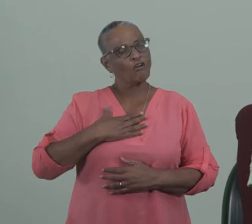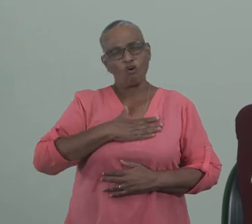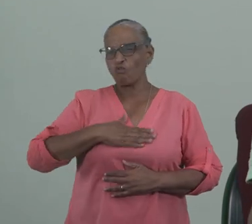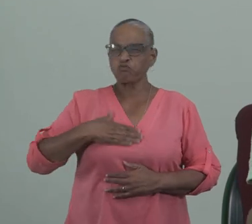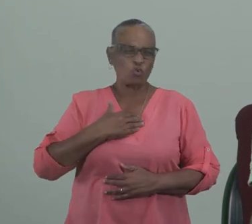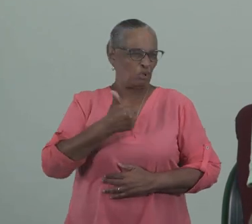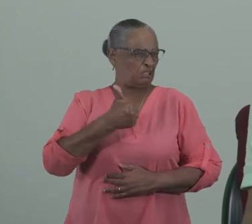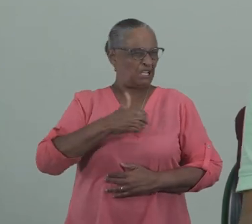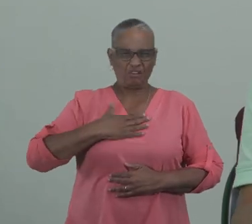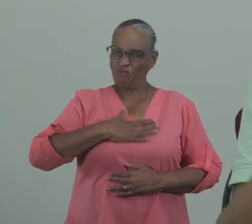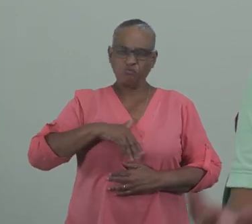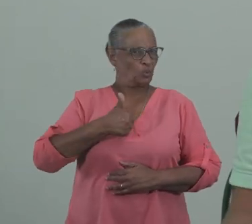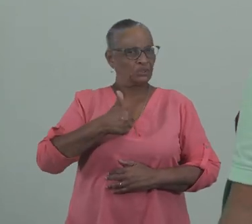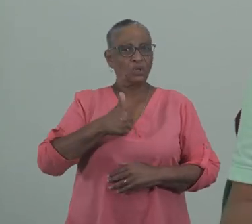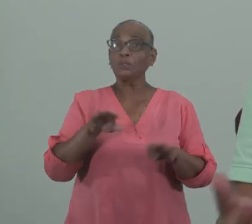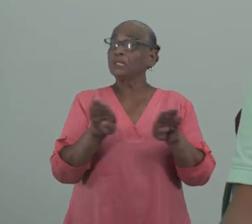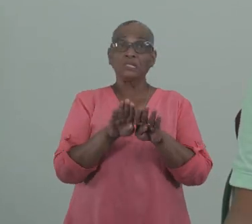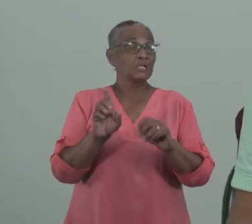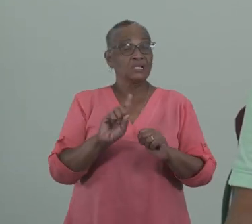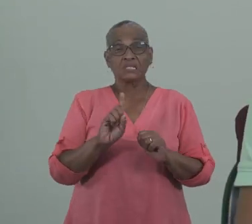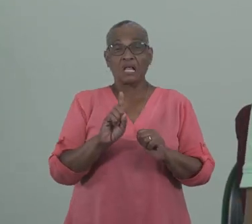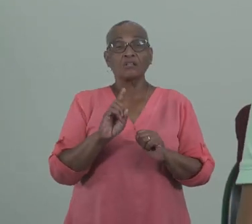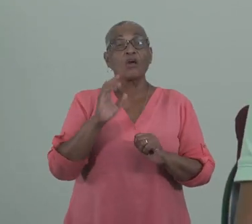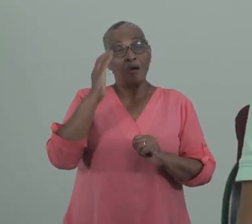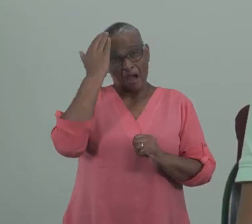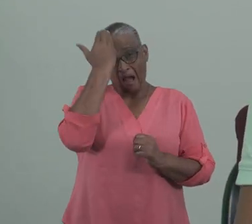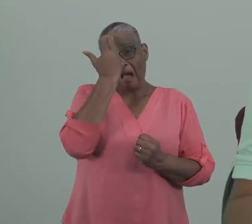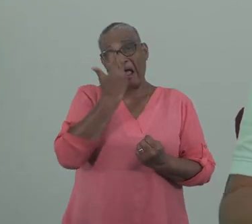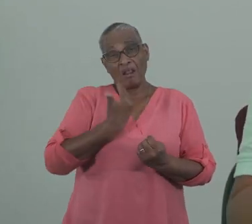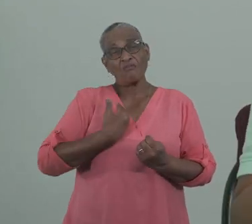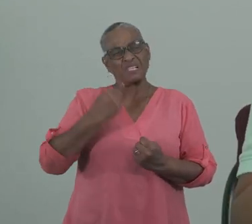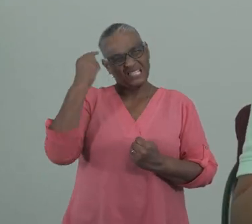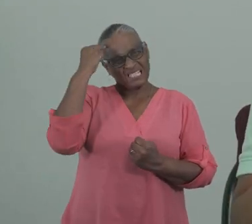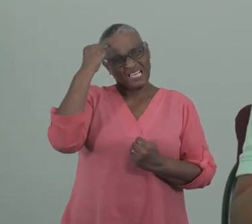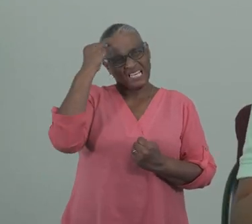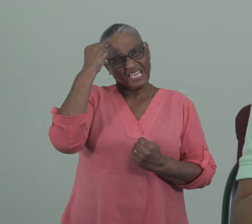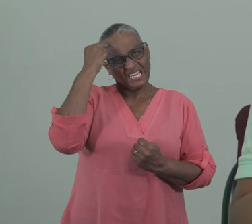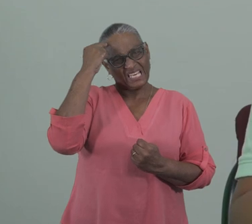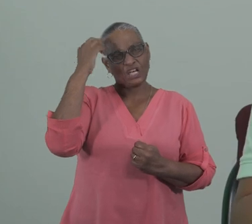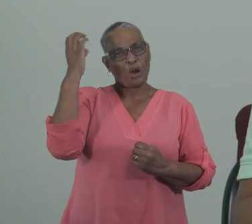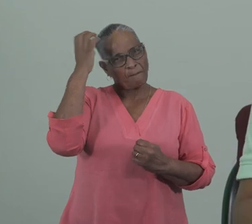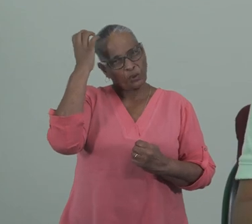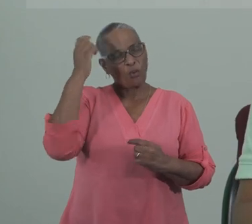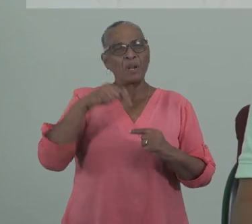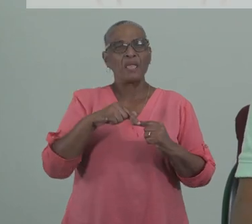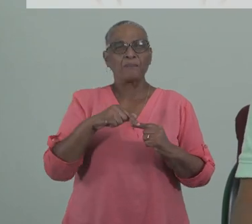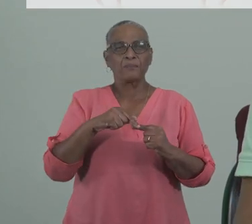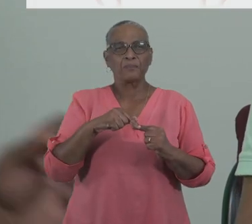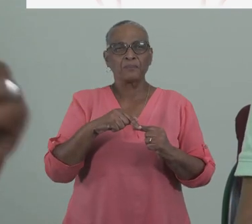verwarren aan. Ik voel me beroerd, is natuurlijk niet hetzelfde als een beroerte. Een beroerte is een neurologische aandoening.